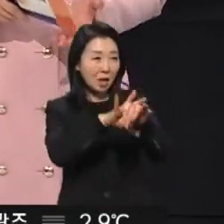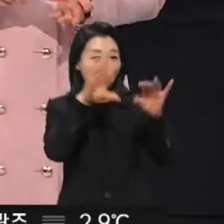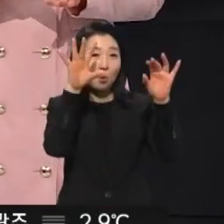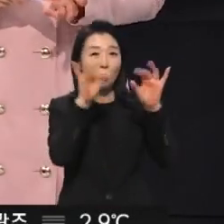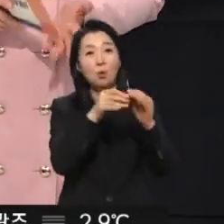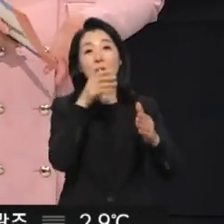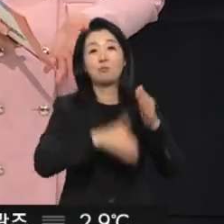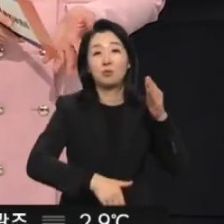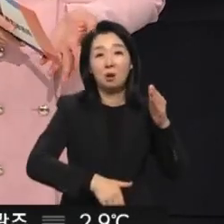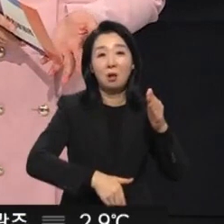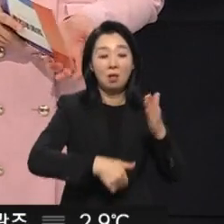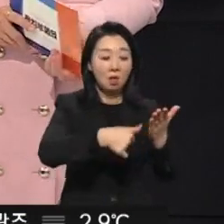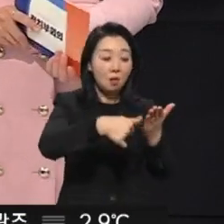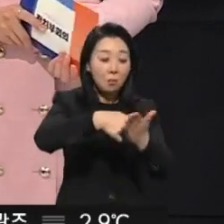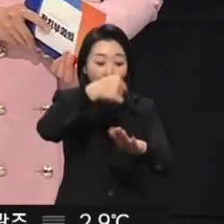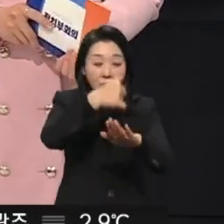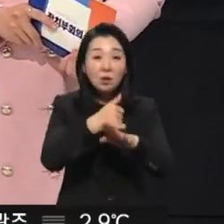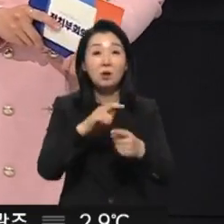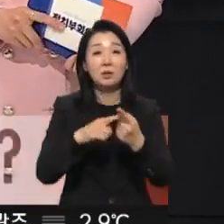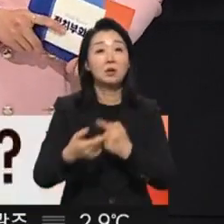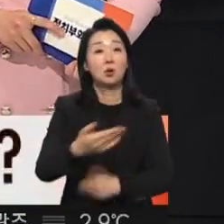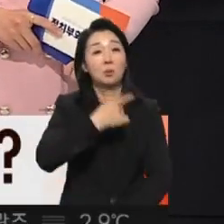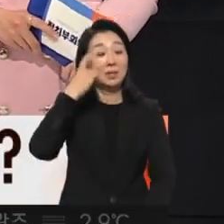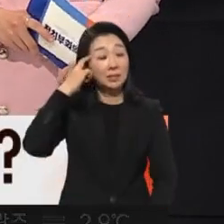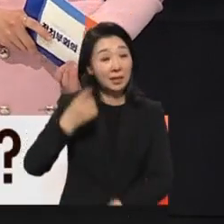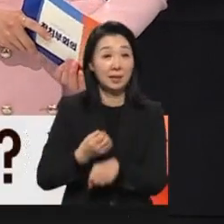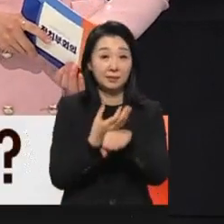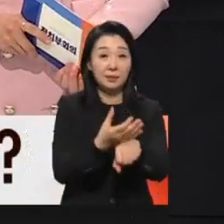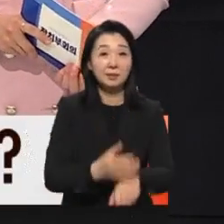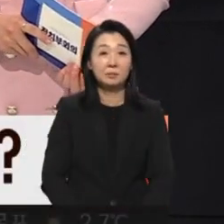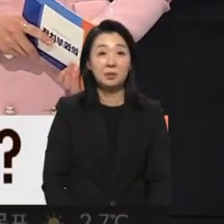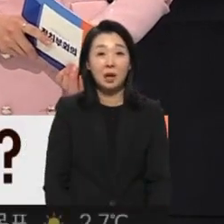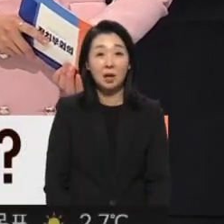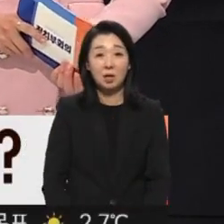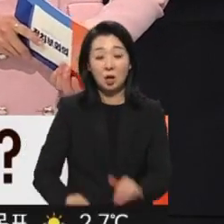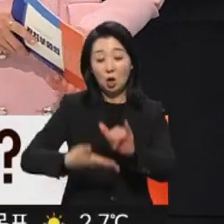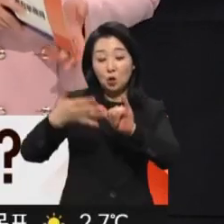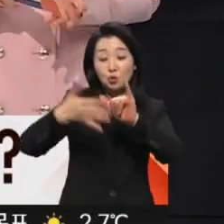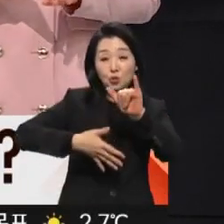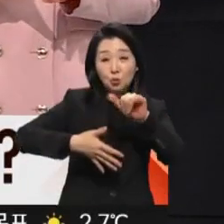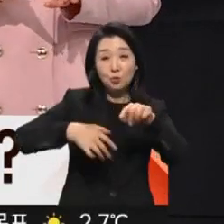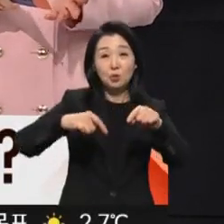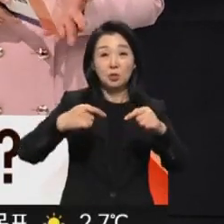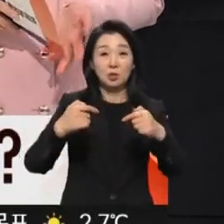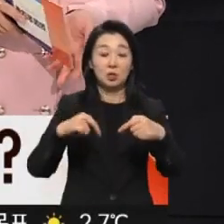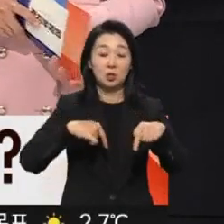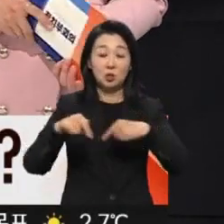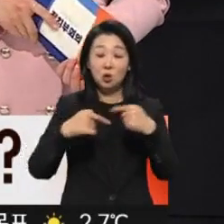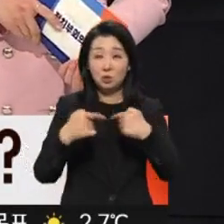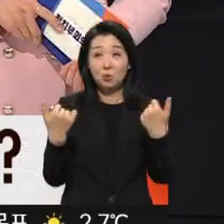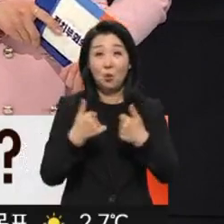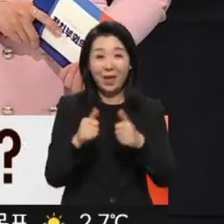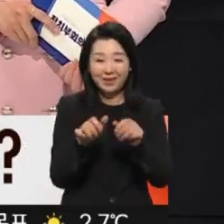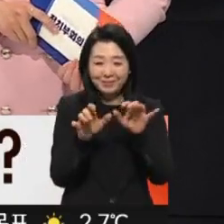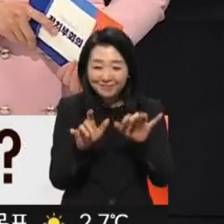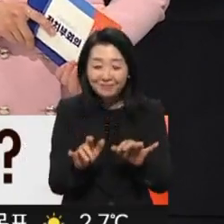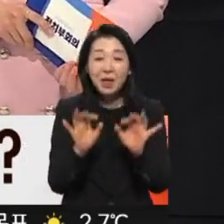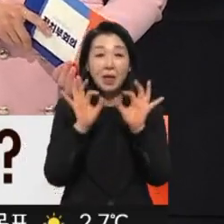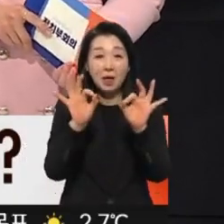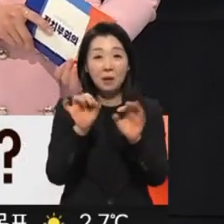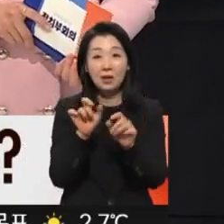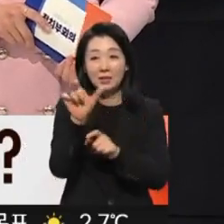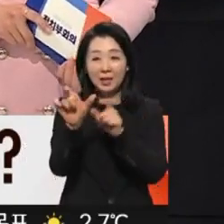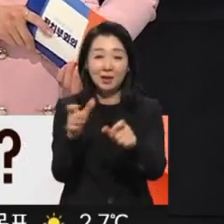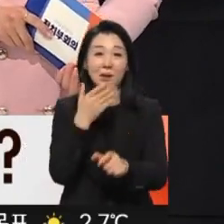이 표결 결과에 대해서 여러분의 생각을 전할 예정인데요. 유튜브에 정치부의 실시간을 검색하시면 댓글 보내실 수